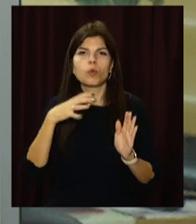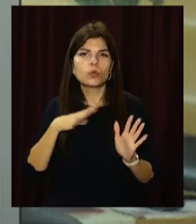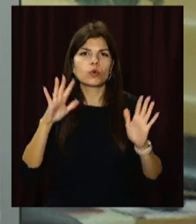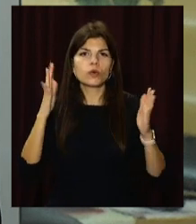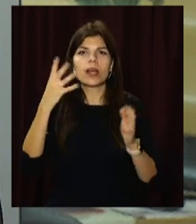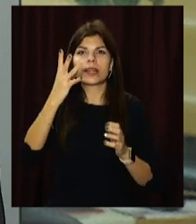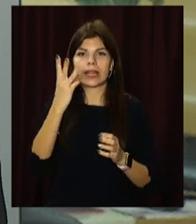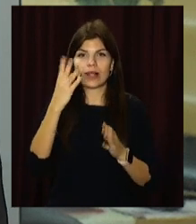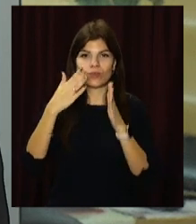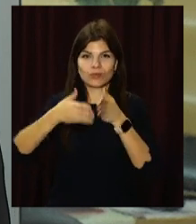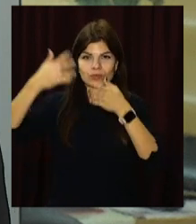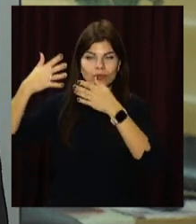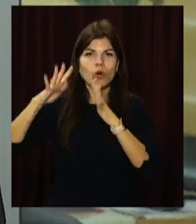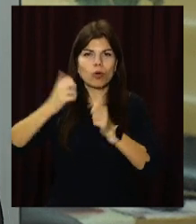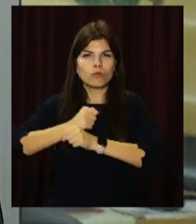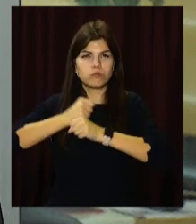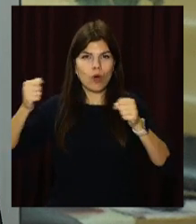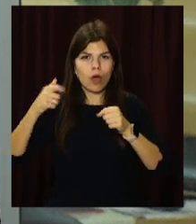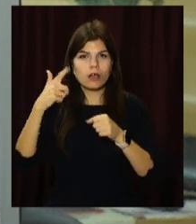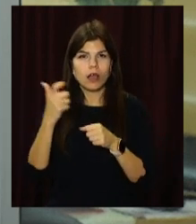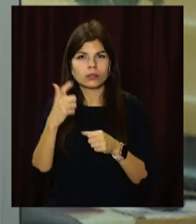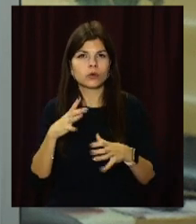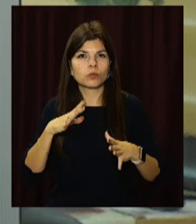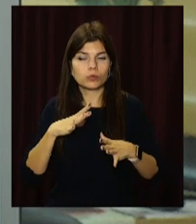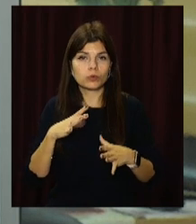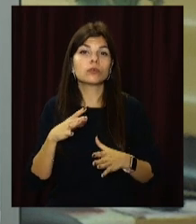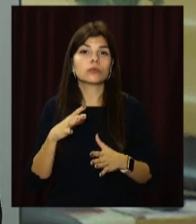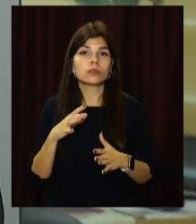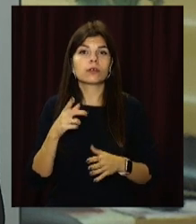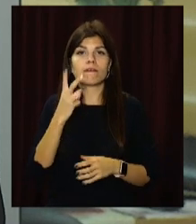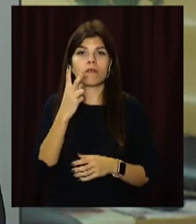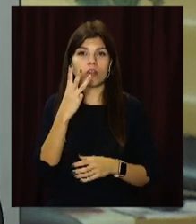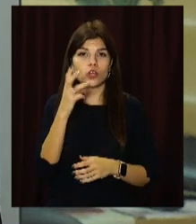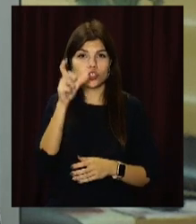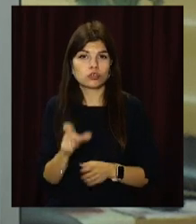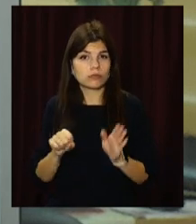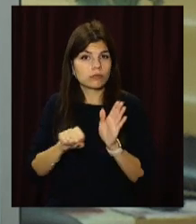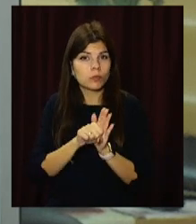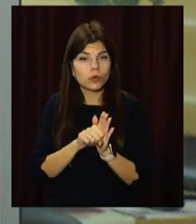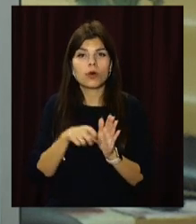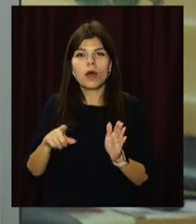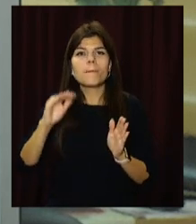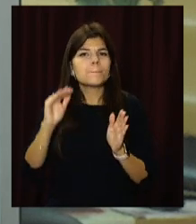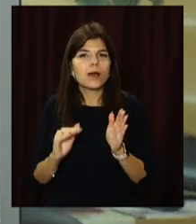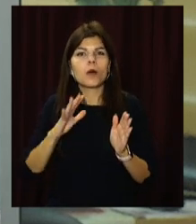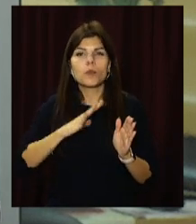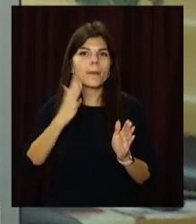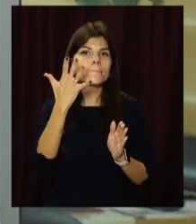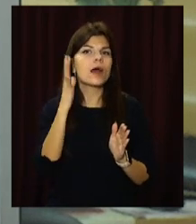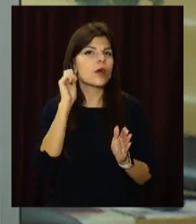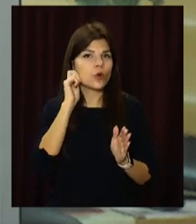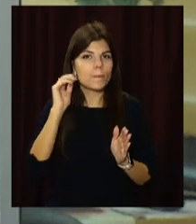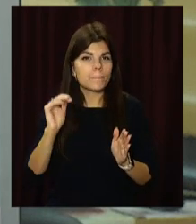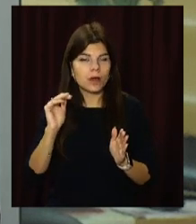третьому під'їзді будинку вибухнув побутовий газ. Загинули 23 людини. Найменшому серед них було 5 років.